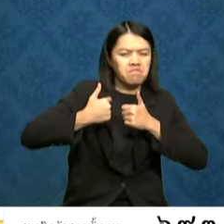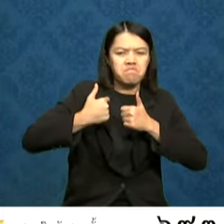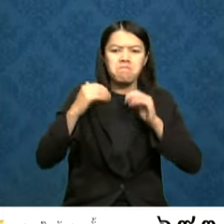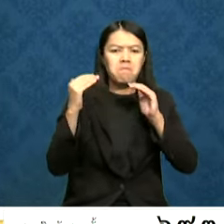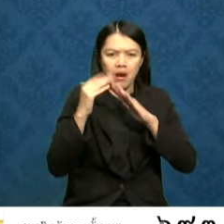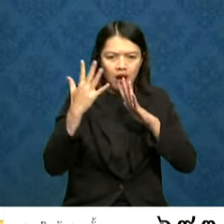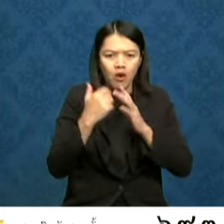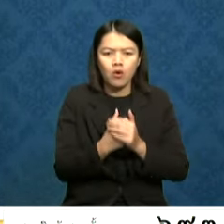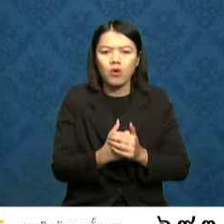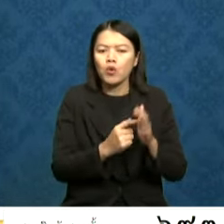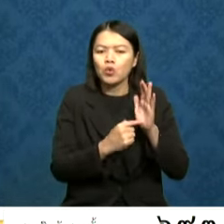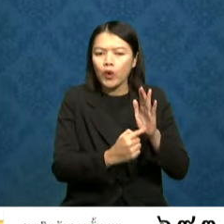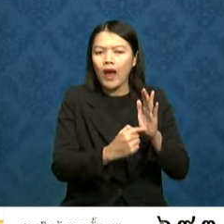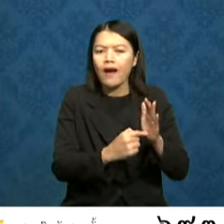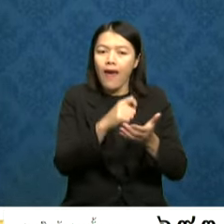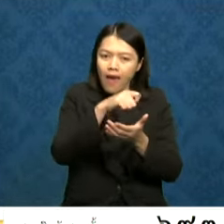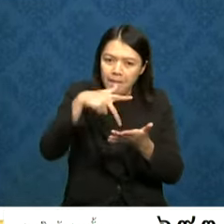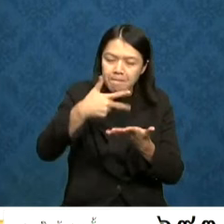ผ่านแพลตฟอร์มออนไลน์